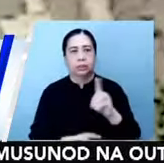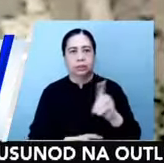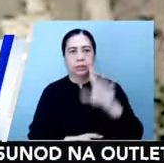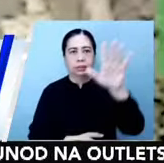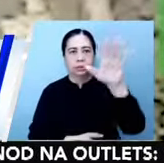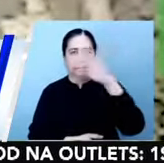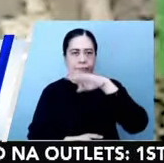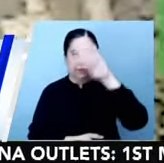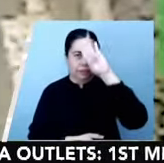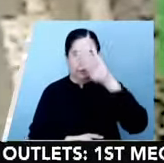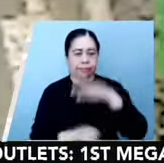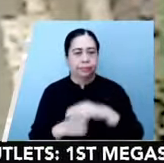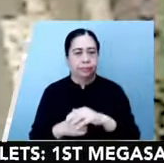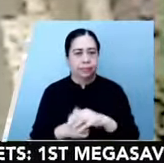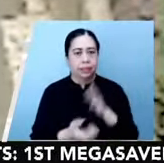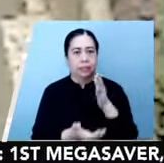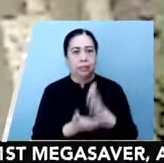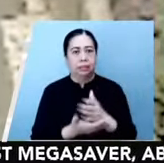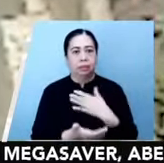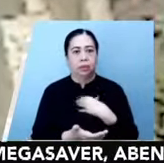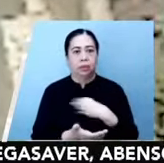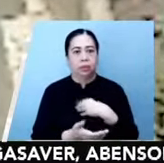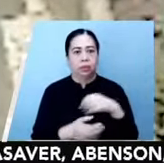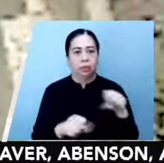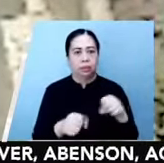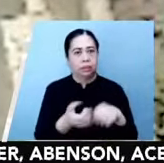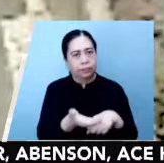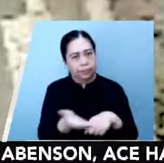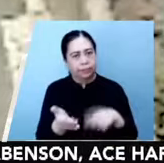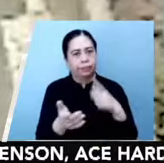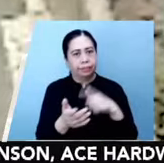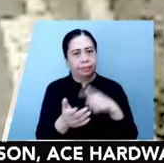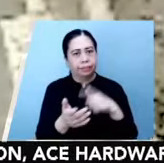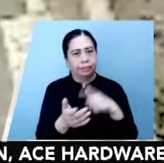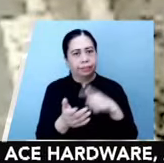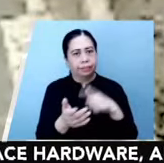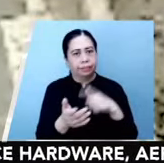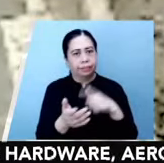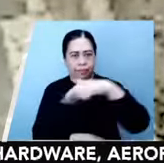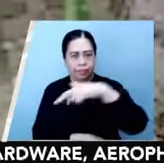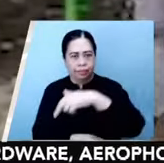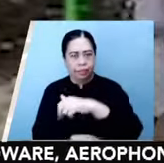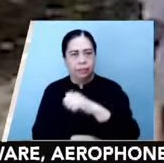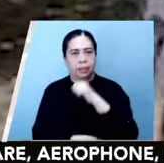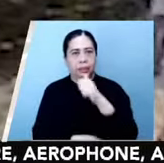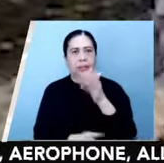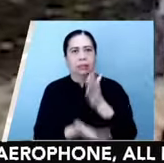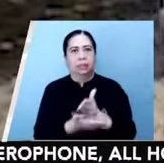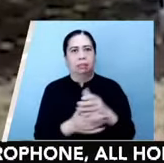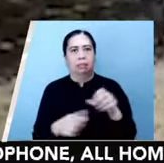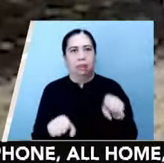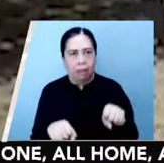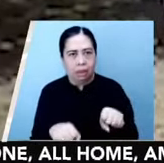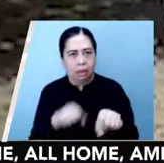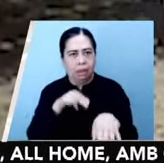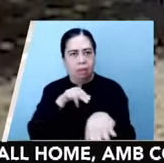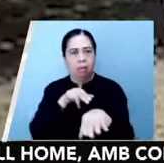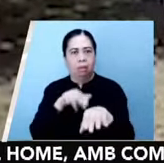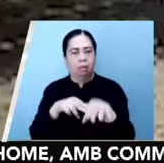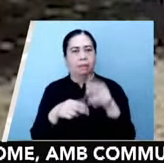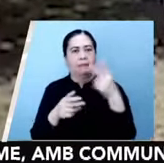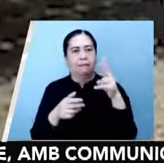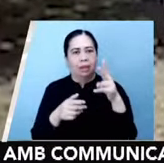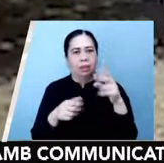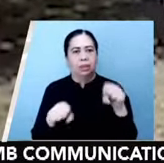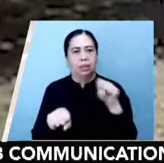CCTV, tumigil ang puting motorsiklo para bigyang daan ng isang pedestrian. Hindi nakapreno agad ang kasunod itong violet na motorsiklo kaya